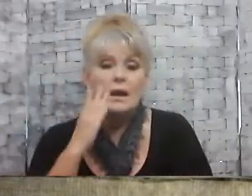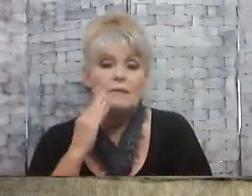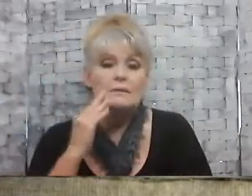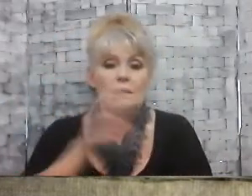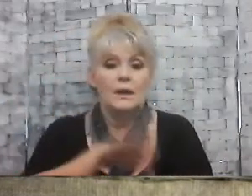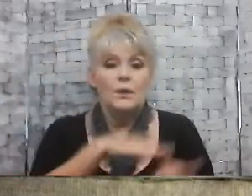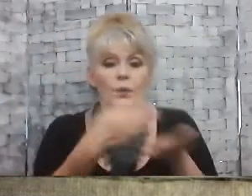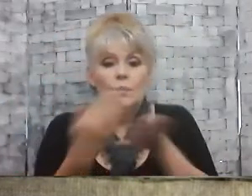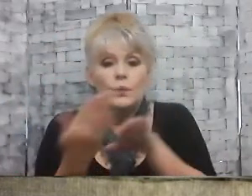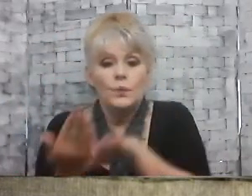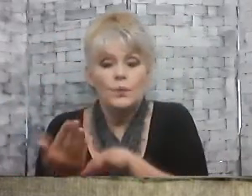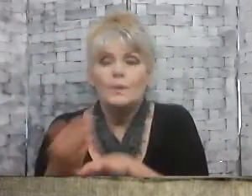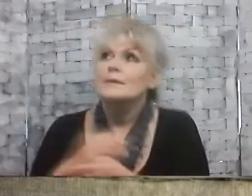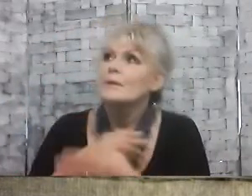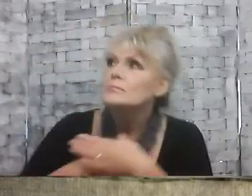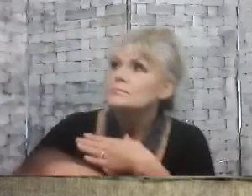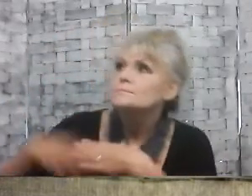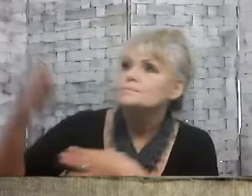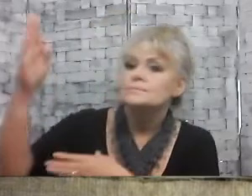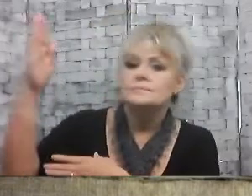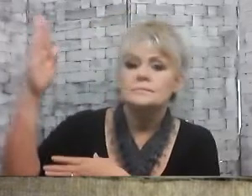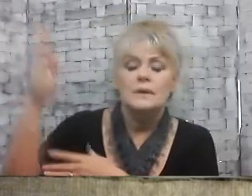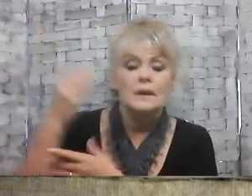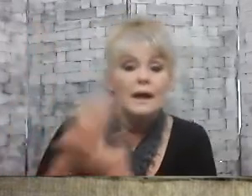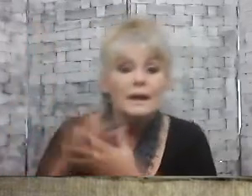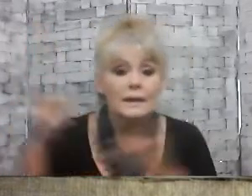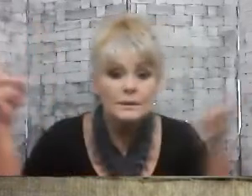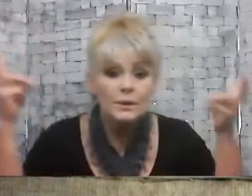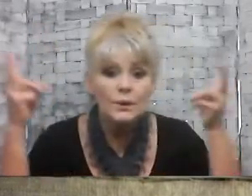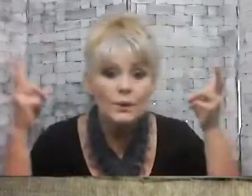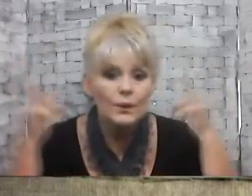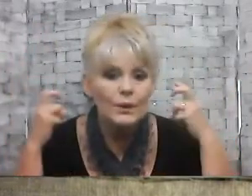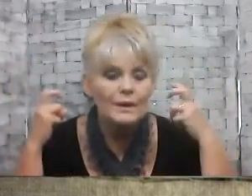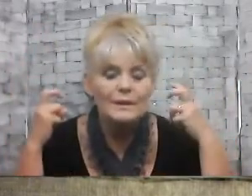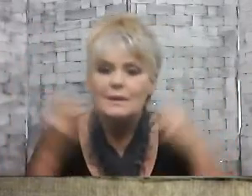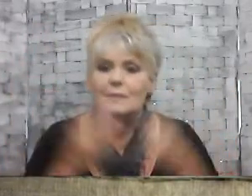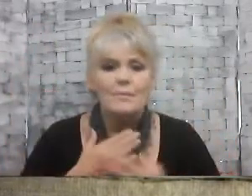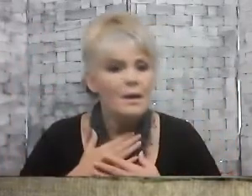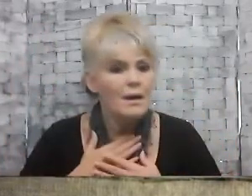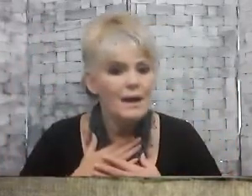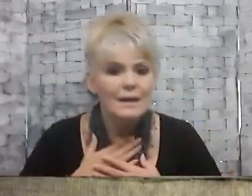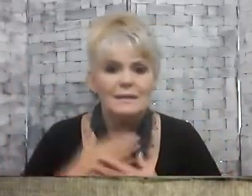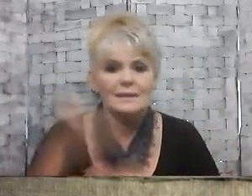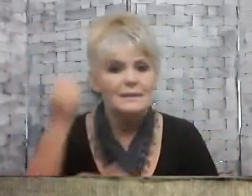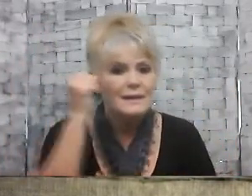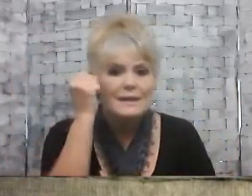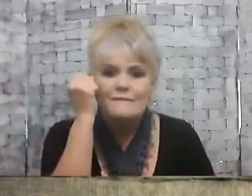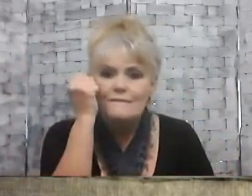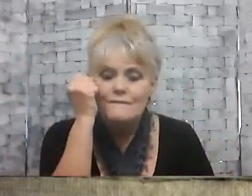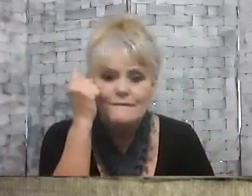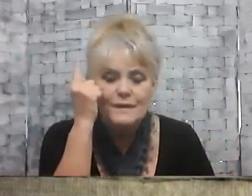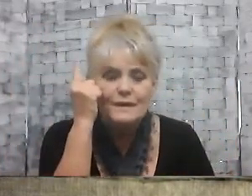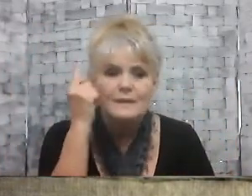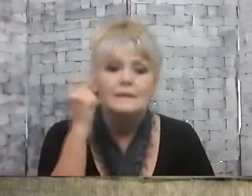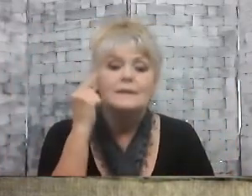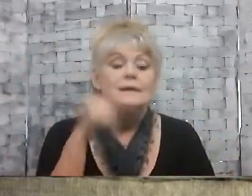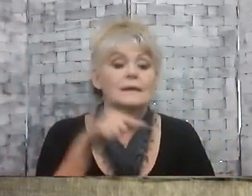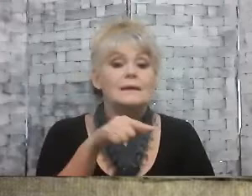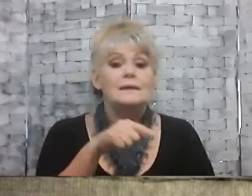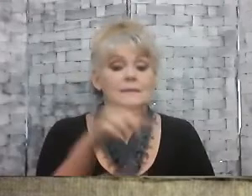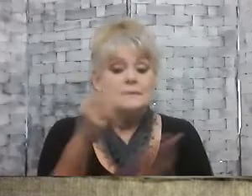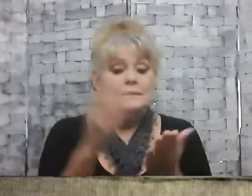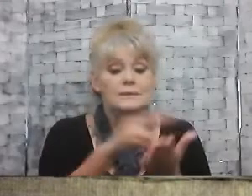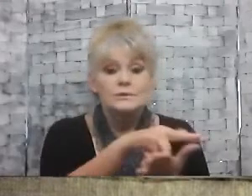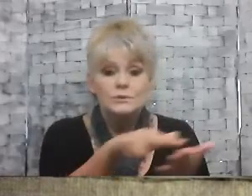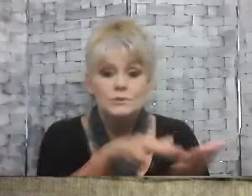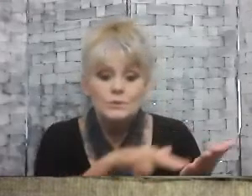gaan. En vriende, al die dinge het ek op die manier gehoor, want ek het nie geweet, dat in die Bybel is